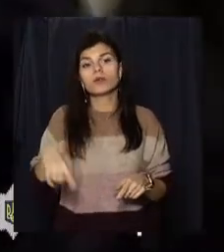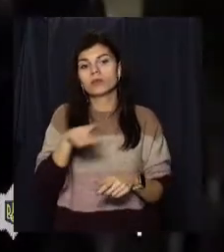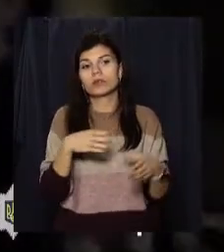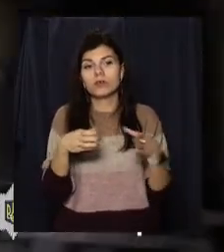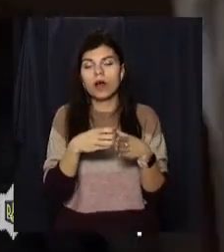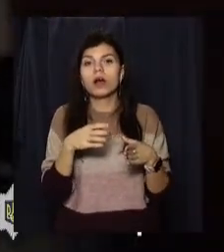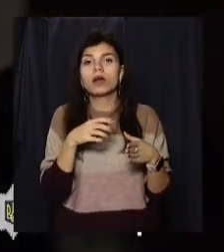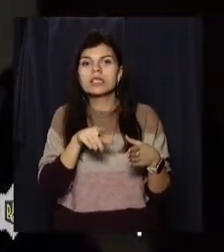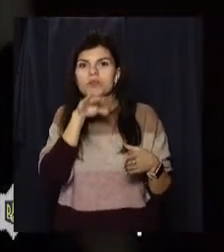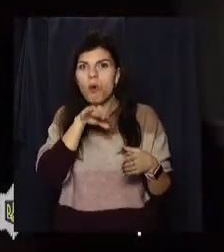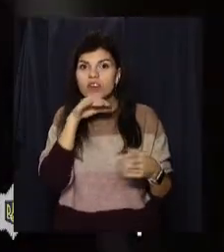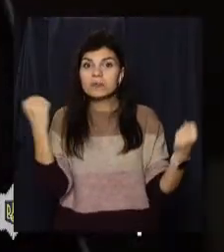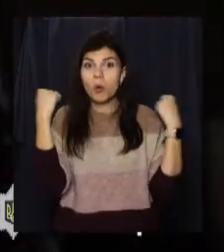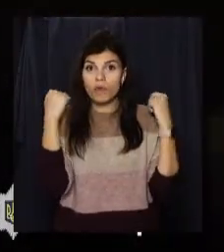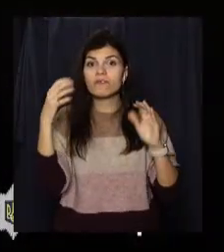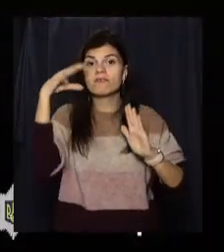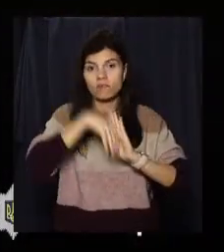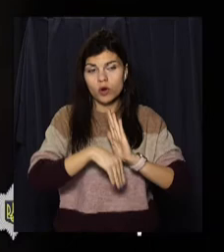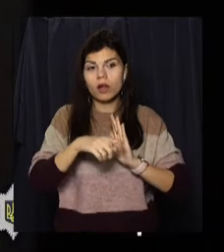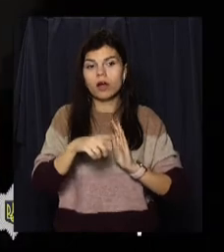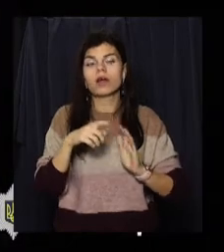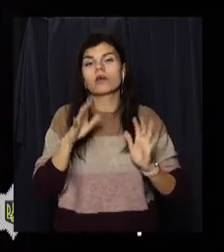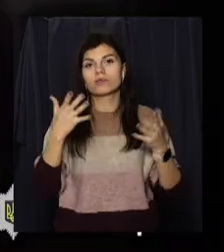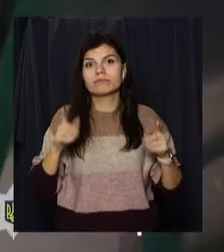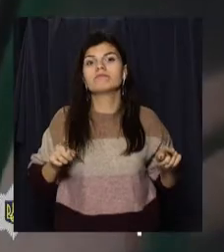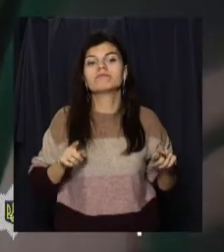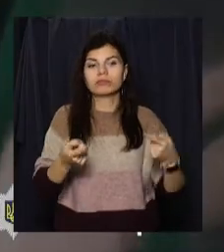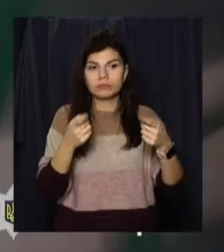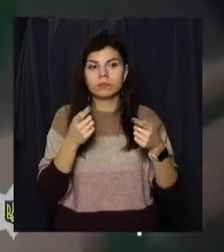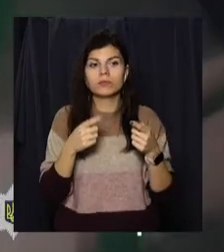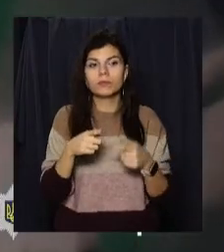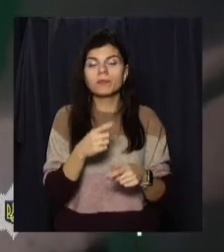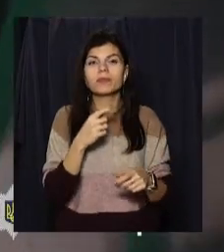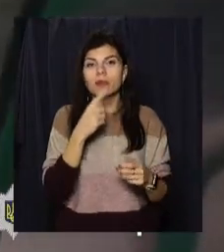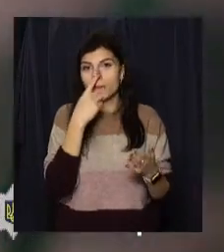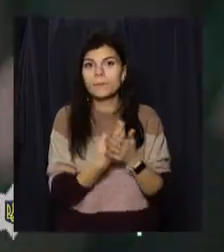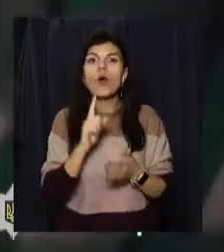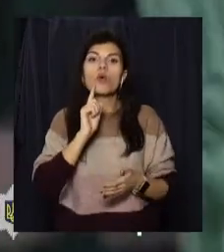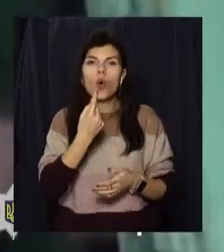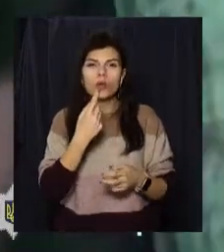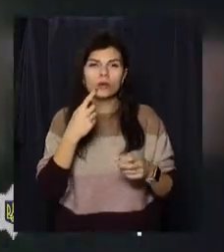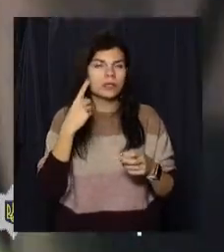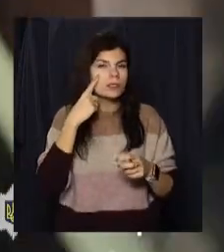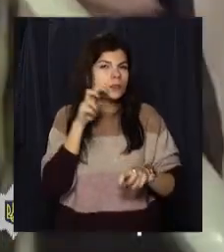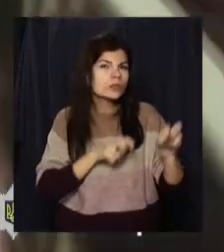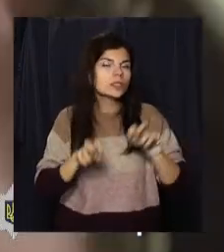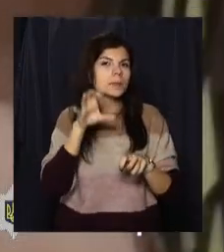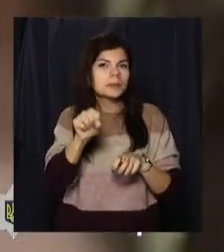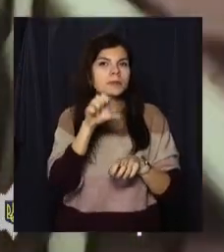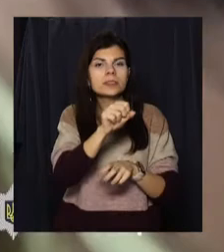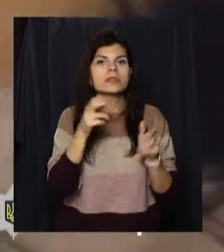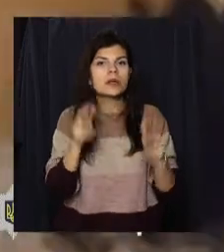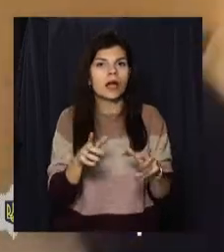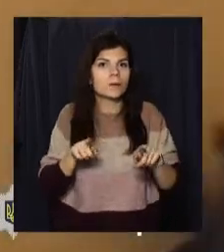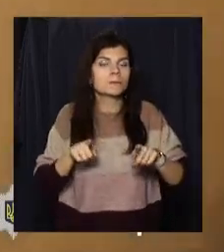входили професійні спортсмени. Над викриттям наркоугрупування правоохоронці працювали понад рік. Під час затримання у злочинців